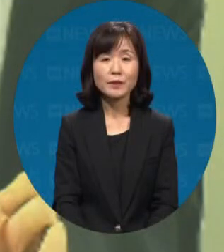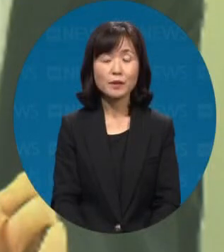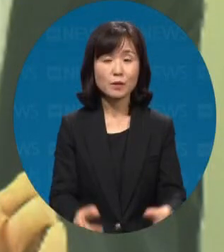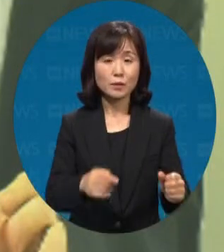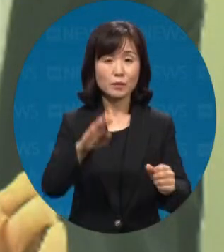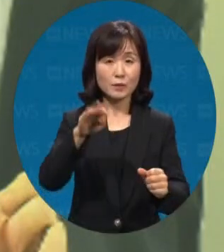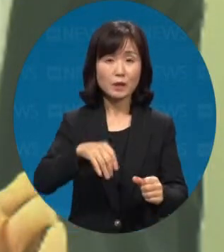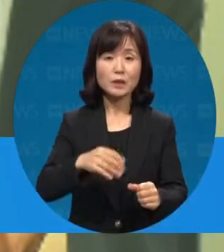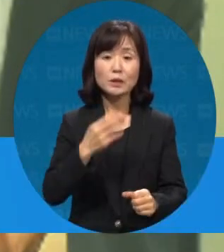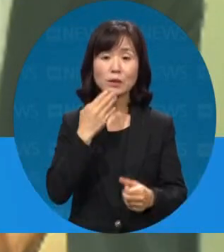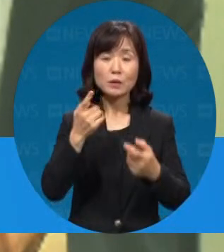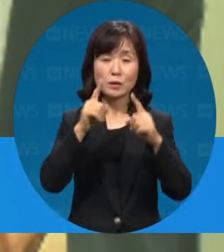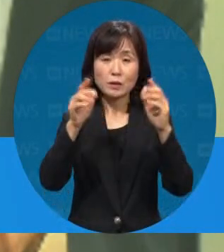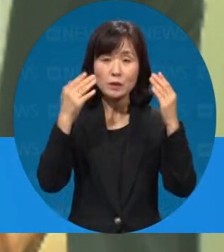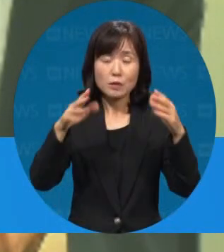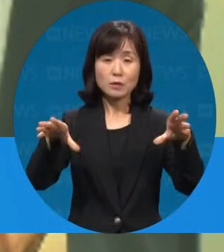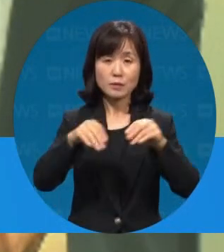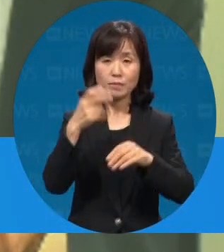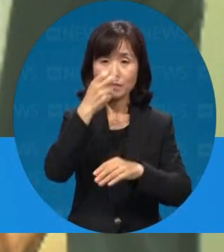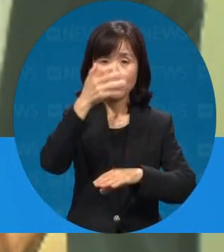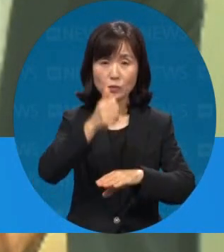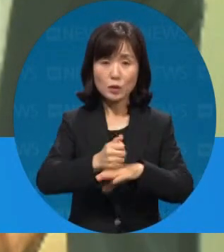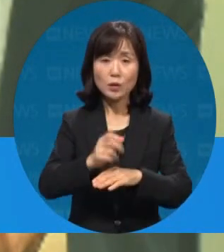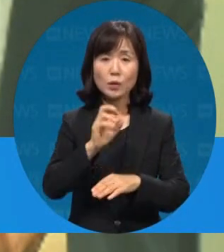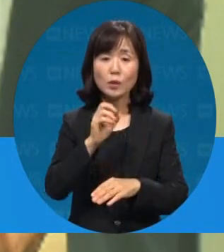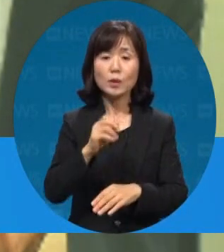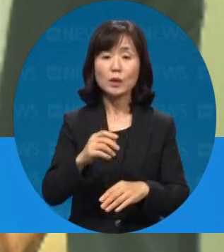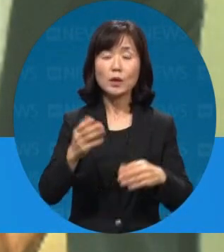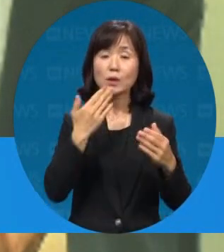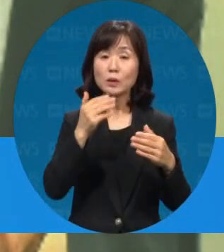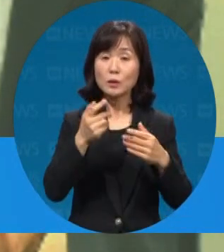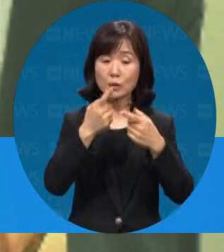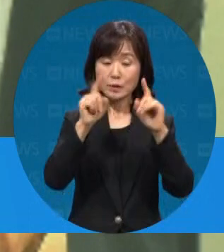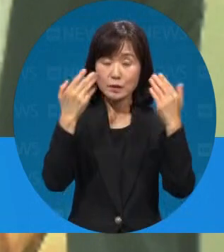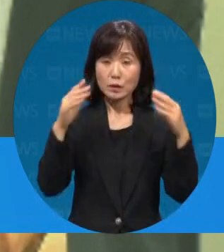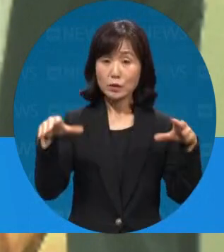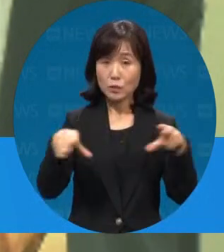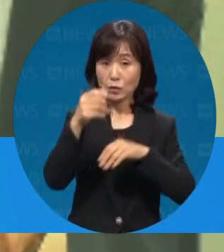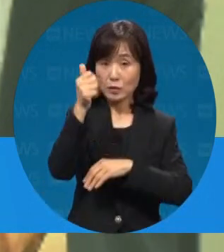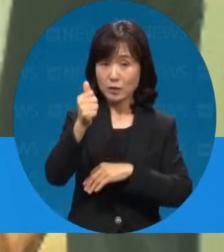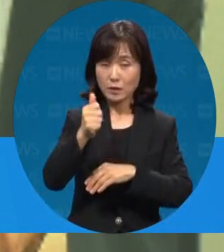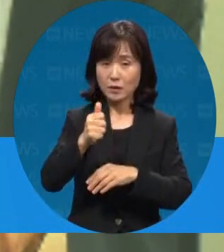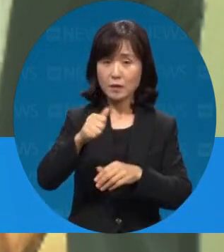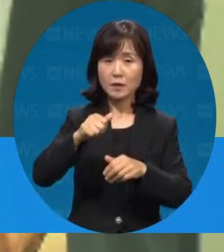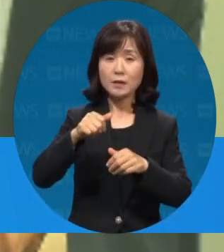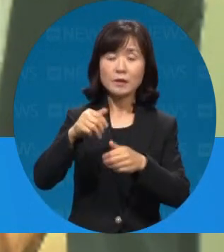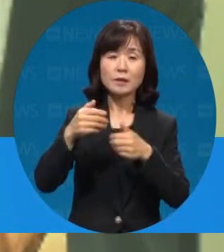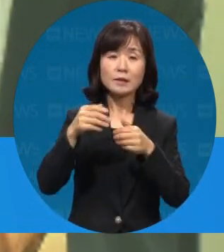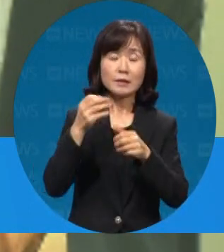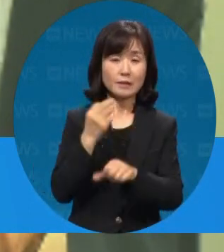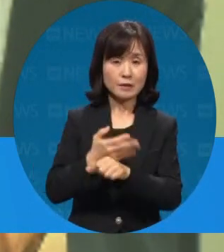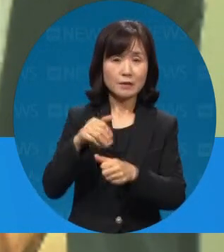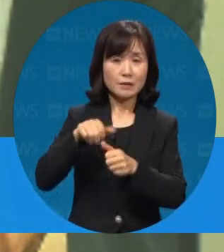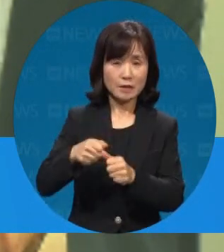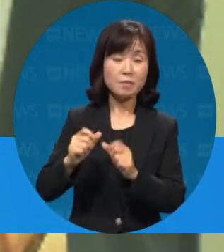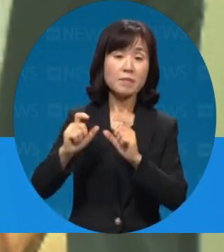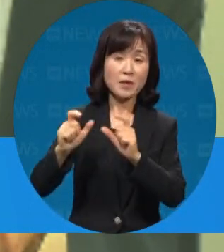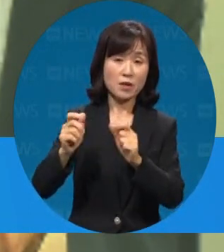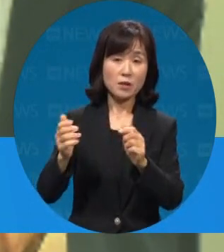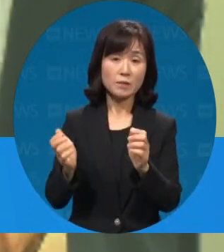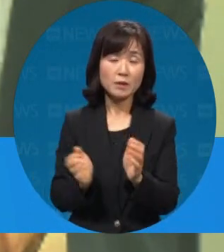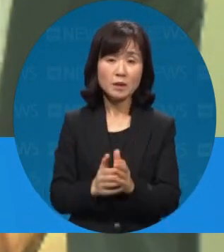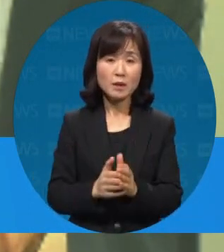교육부가 서울대 종합감사 결과 오세정 서울대 총장에게 경 징계처분 요청을 내렸습니다 오 총장이